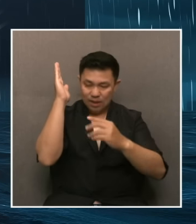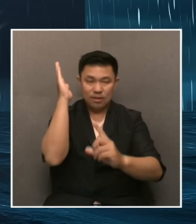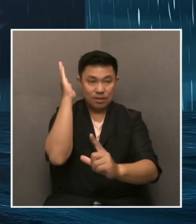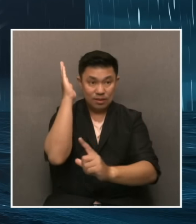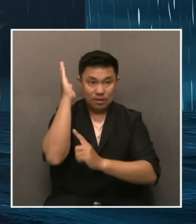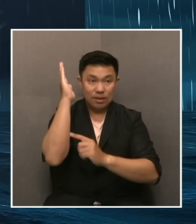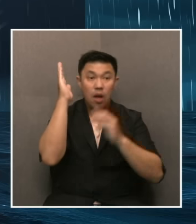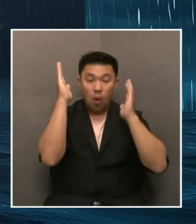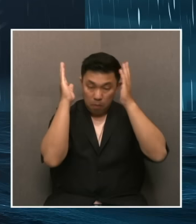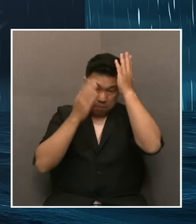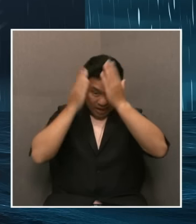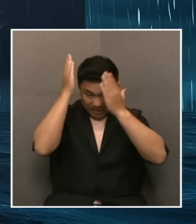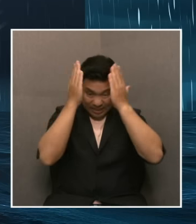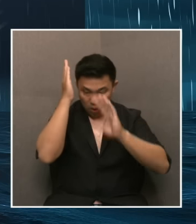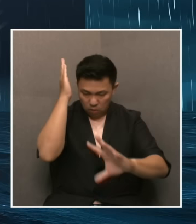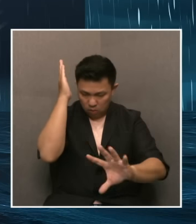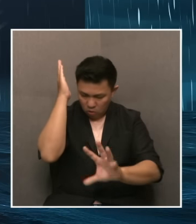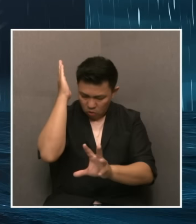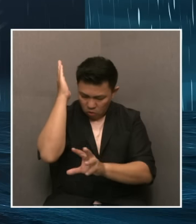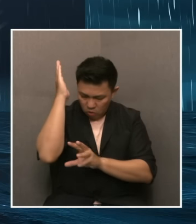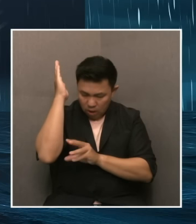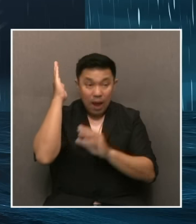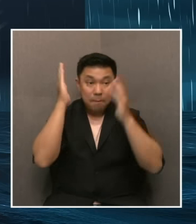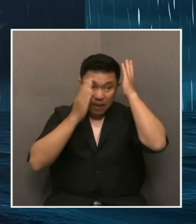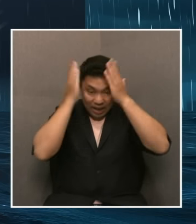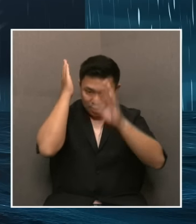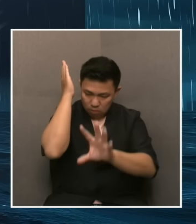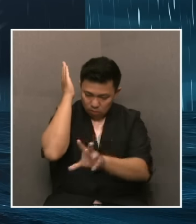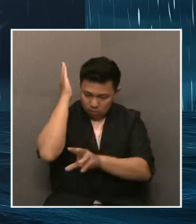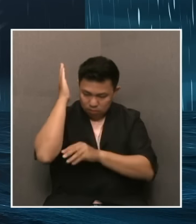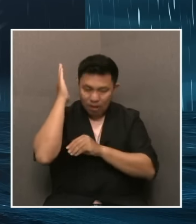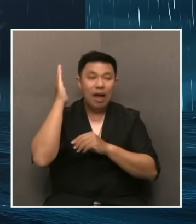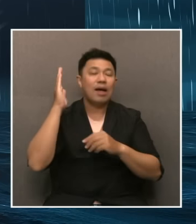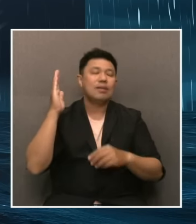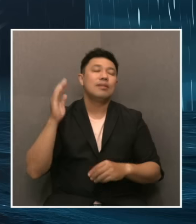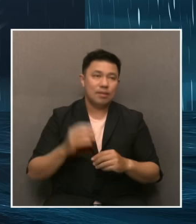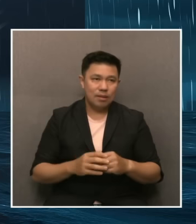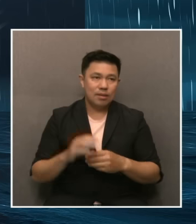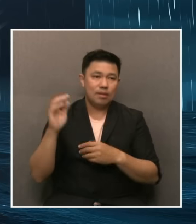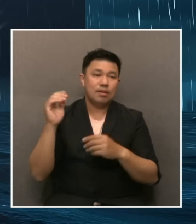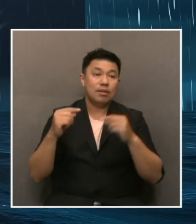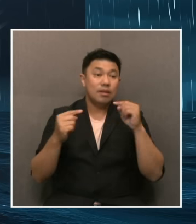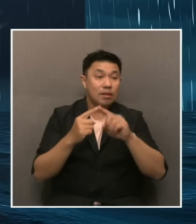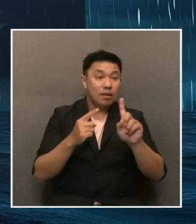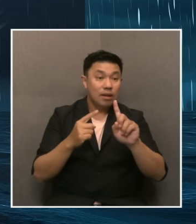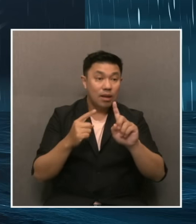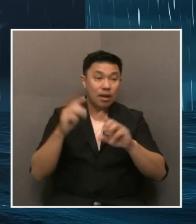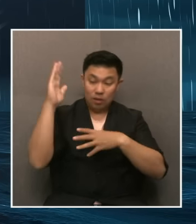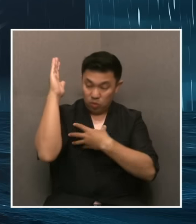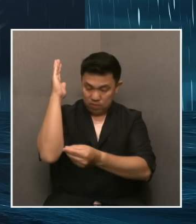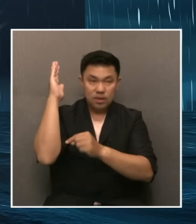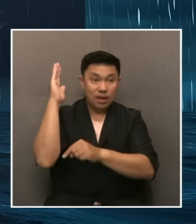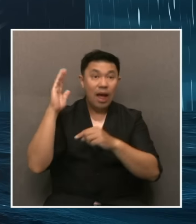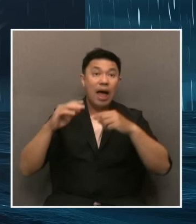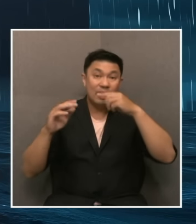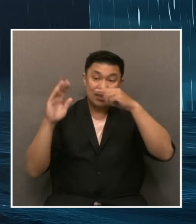ของประเทศมาเลเซียจากเคลื่อนผ่านประเทศมาเลเซียลงสู่ ท leัดำมตอนล่างโดยภาคใต่ตอนล่างจะมฝทฤต